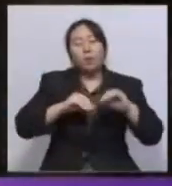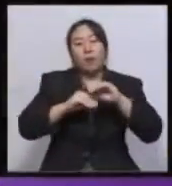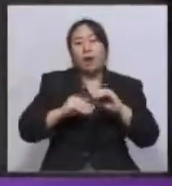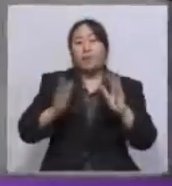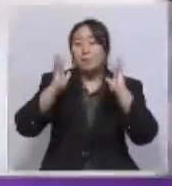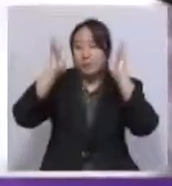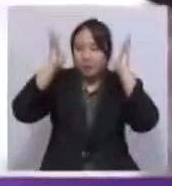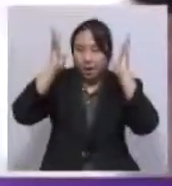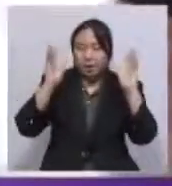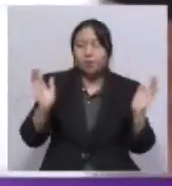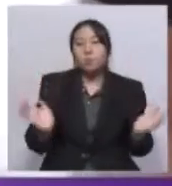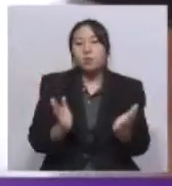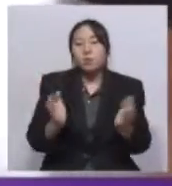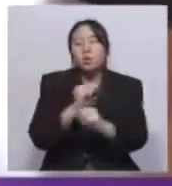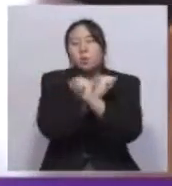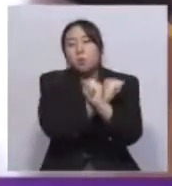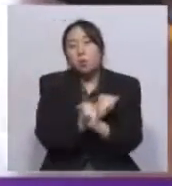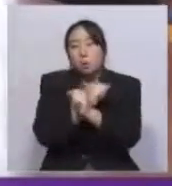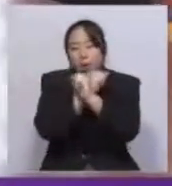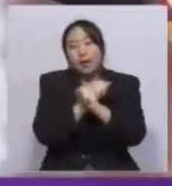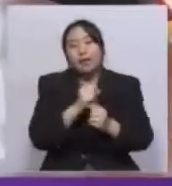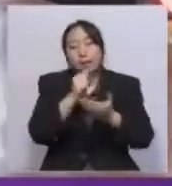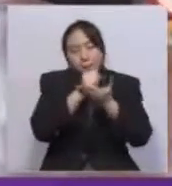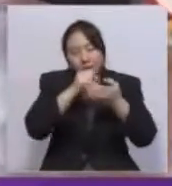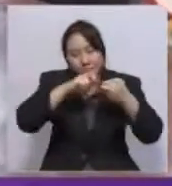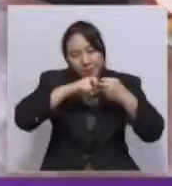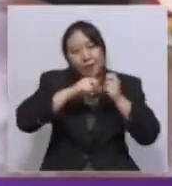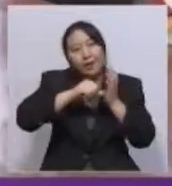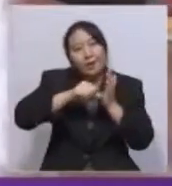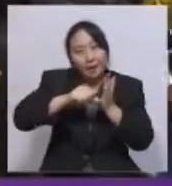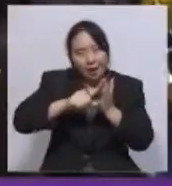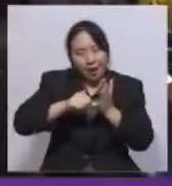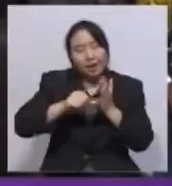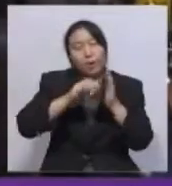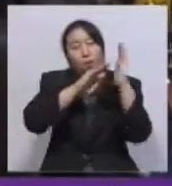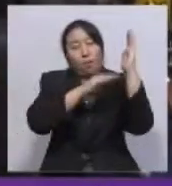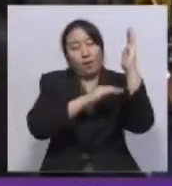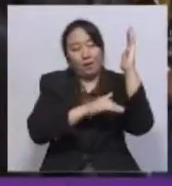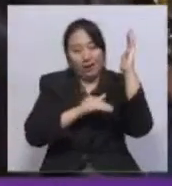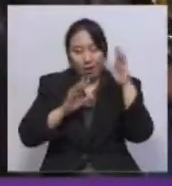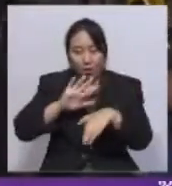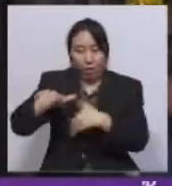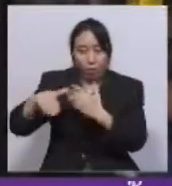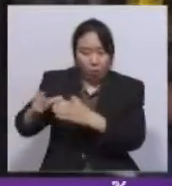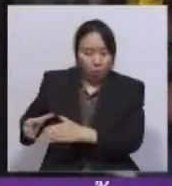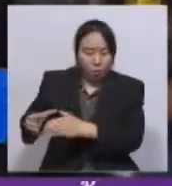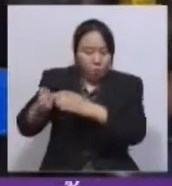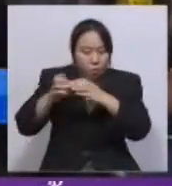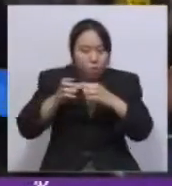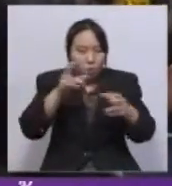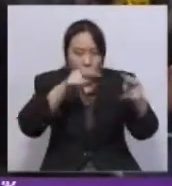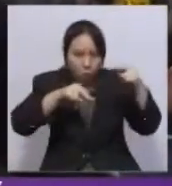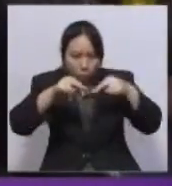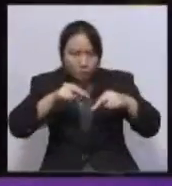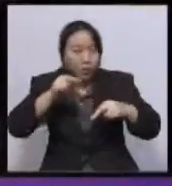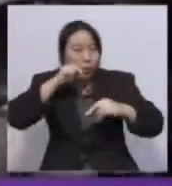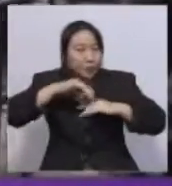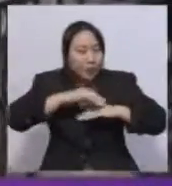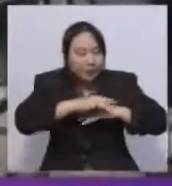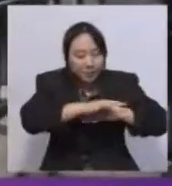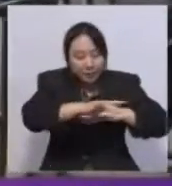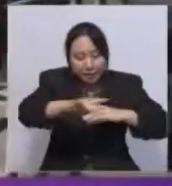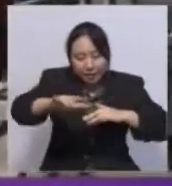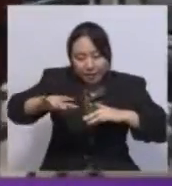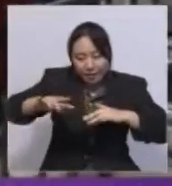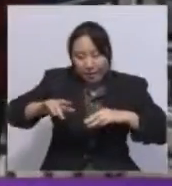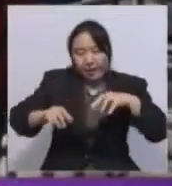ป้องกันและแก้ไขปัญหายาเสพติดภาคใต้ตอนบนลงพื้นที่เพื่อไปร่วมตรวจสอบจุดตรวจกลางน้ำของทหารชุดเฉพาะกิ